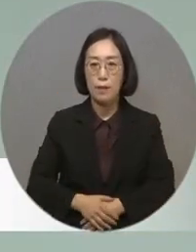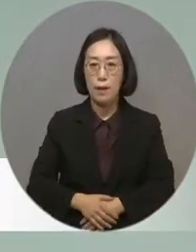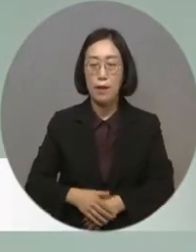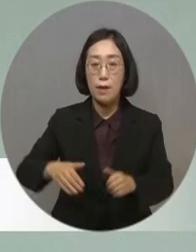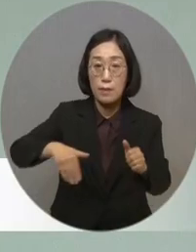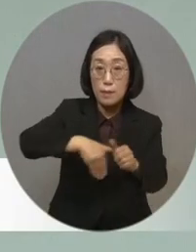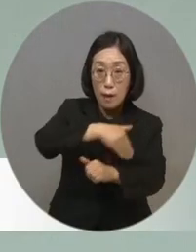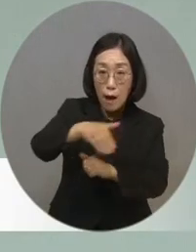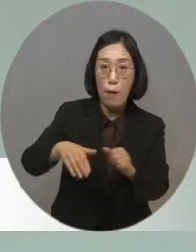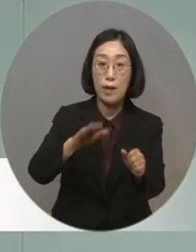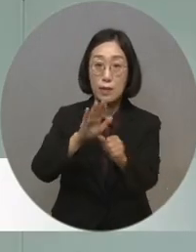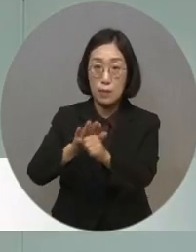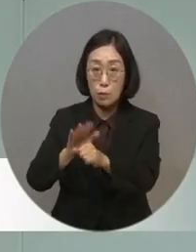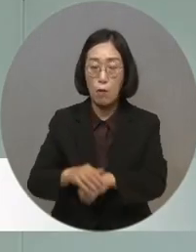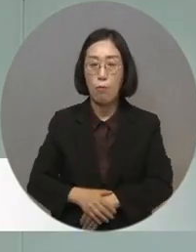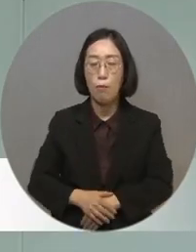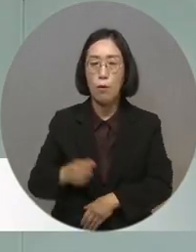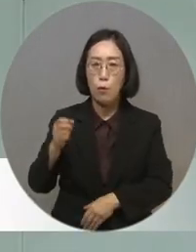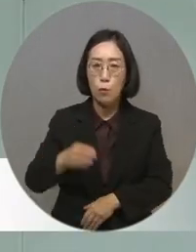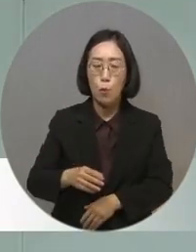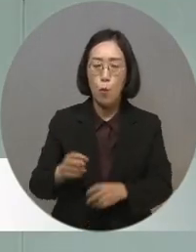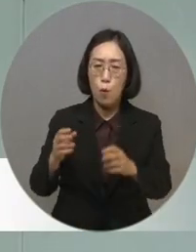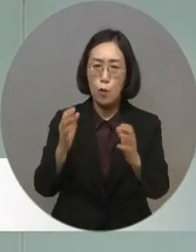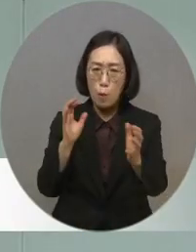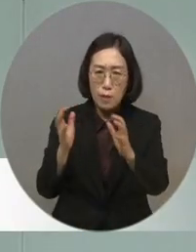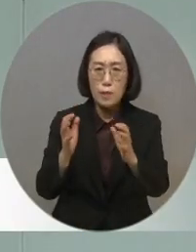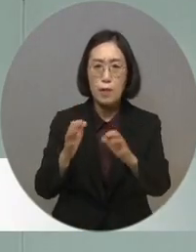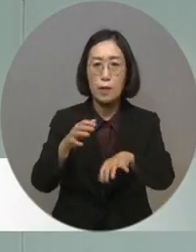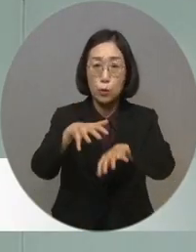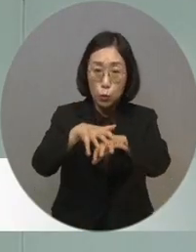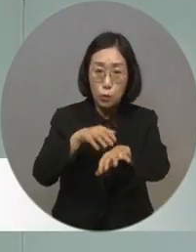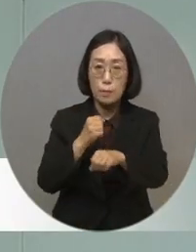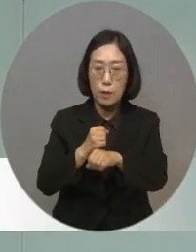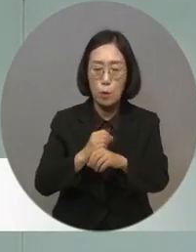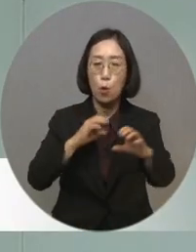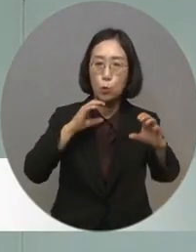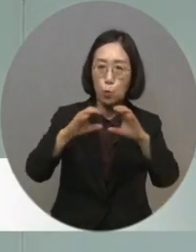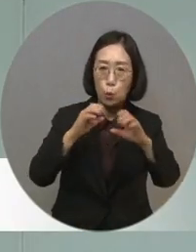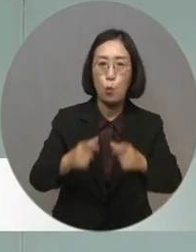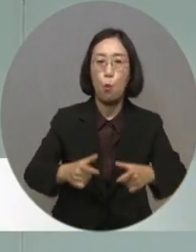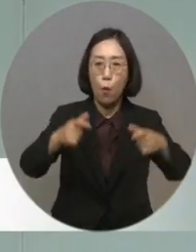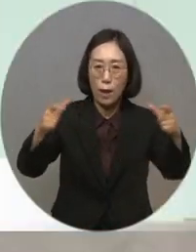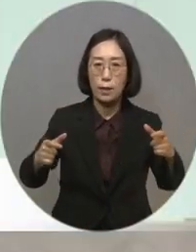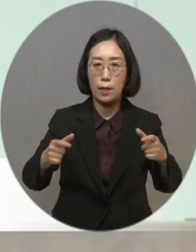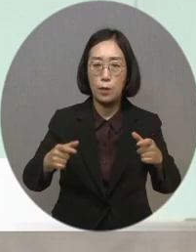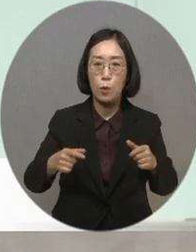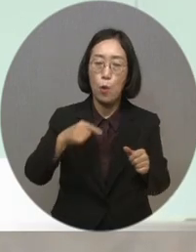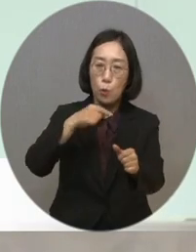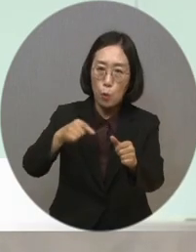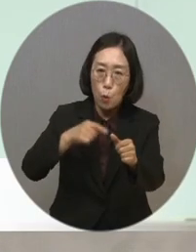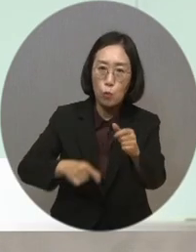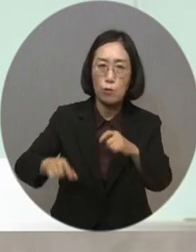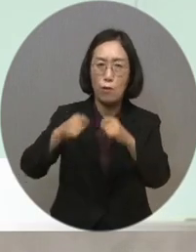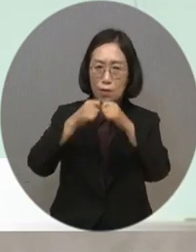현장형 지원 시스템 구축, 협의체 구성을 통한 현장 소통 확대, 창업 교육 고도화,